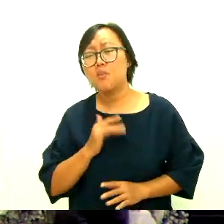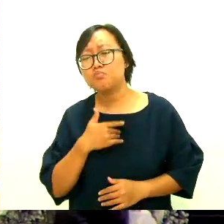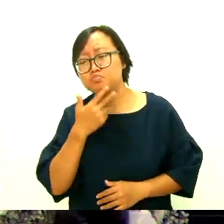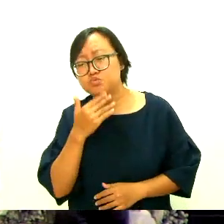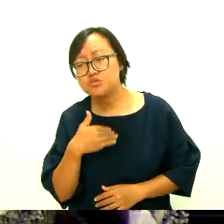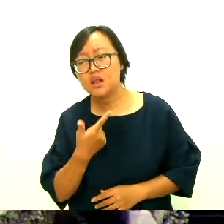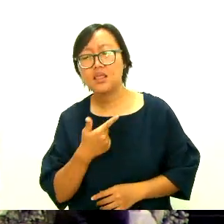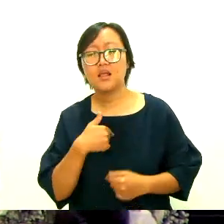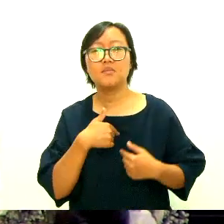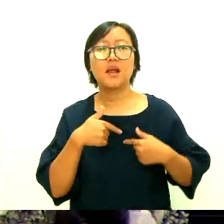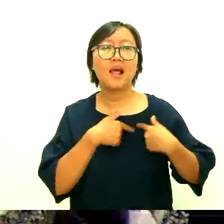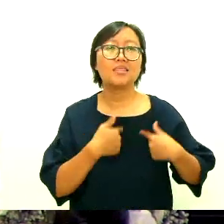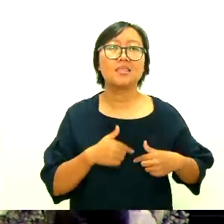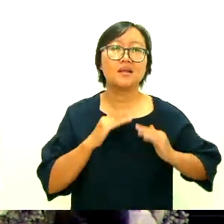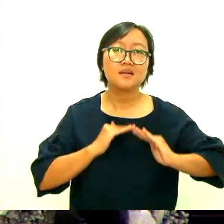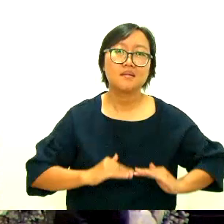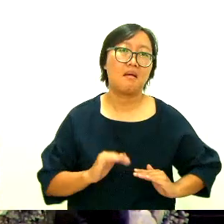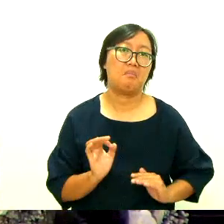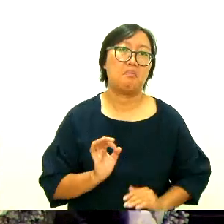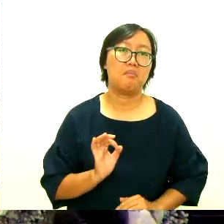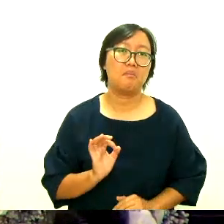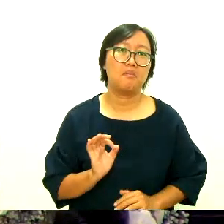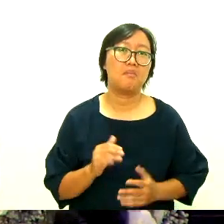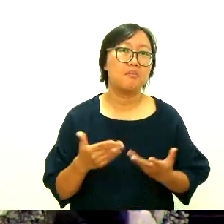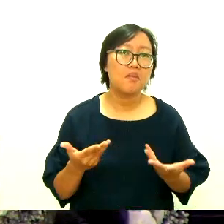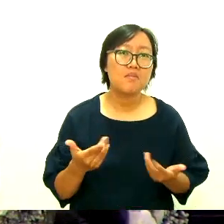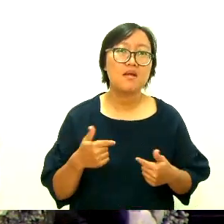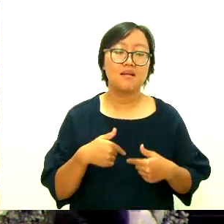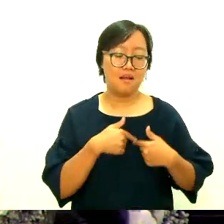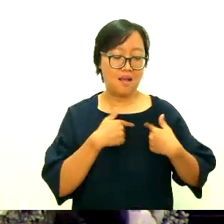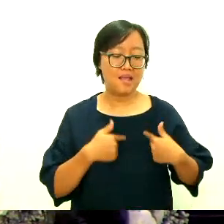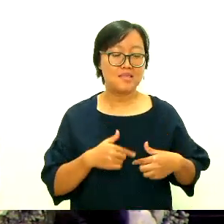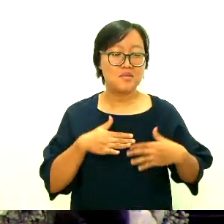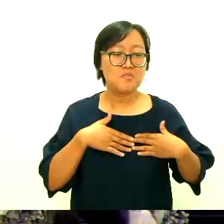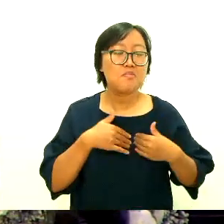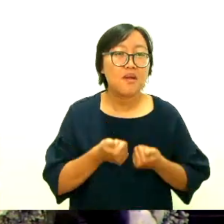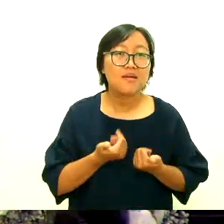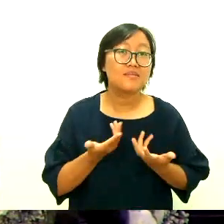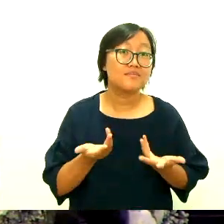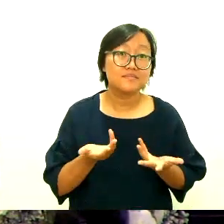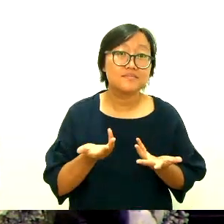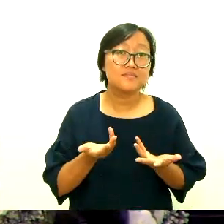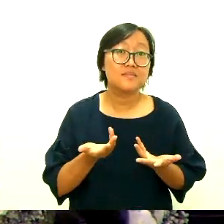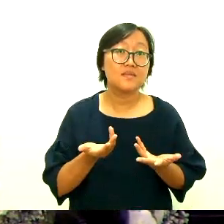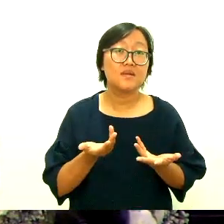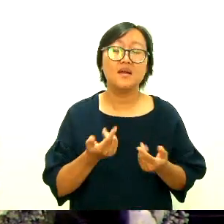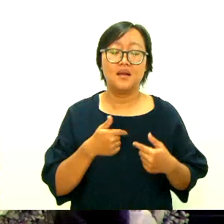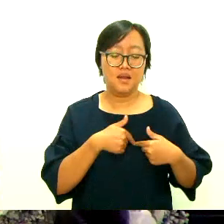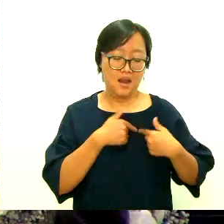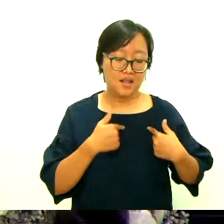Hai kerendahan hati menjadi jalan untuk bermurah hati Hai hanya orang yang rendah hati